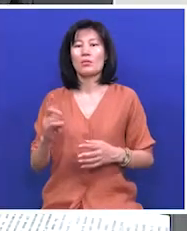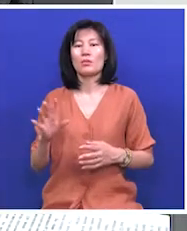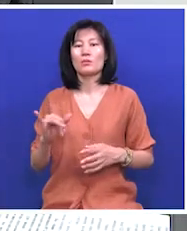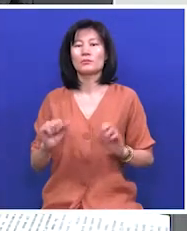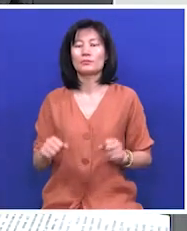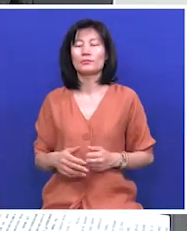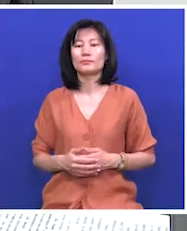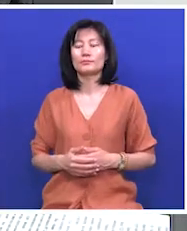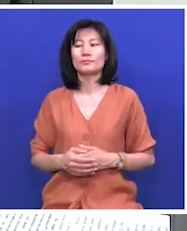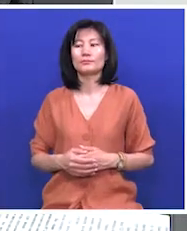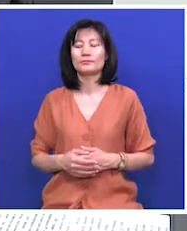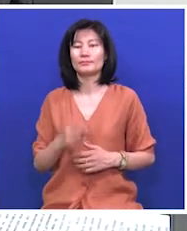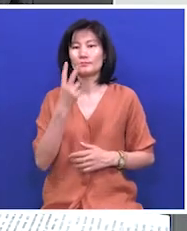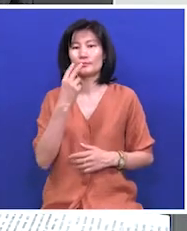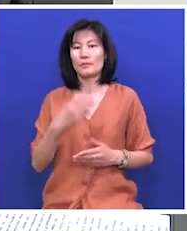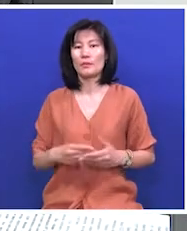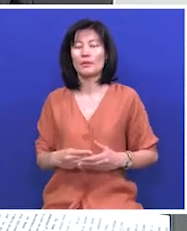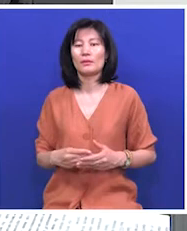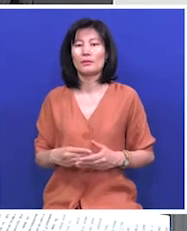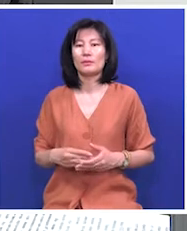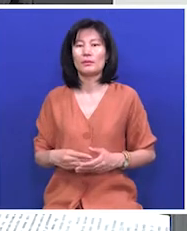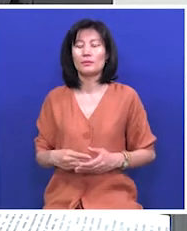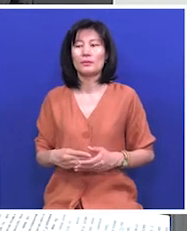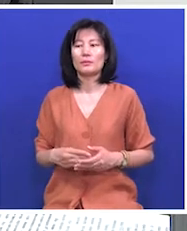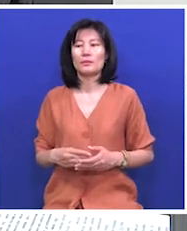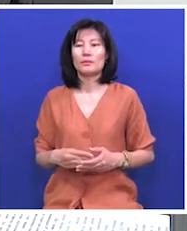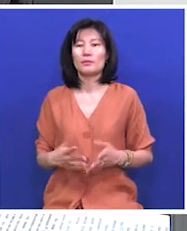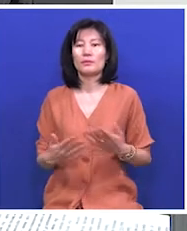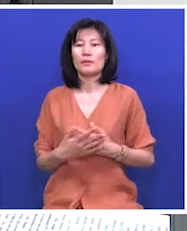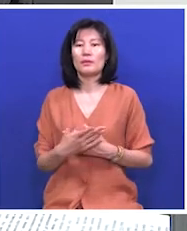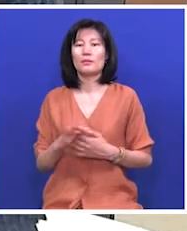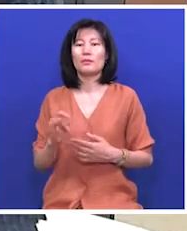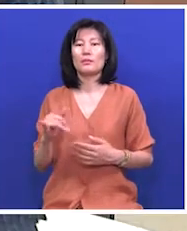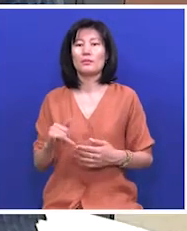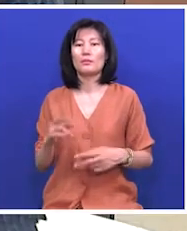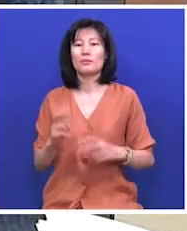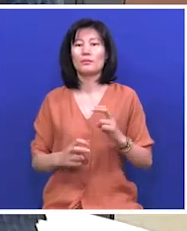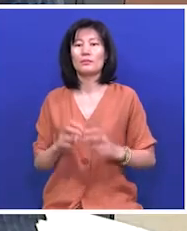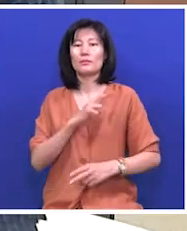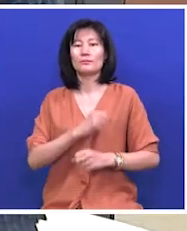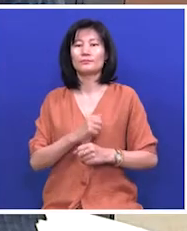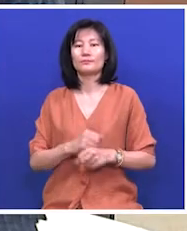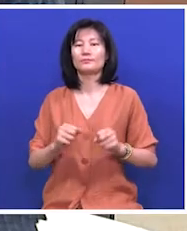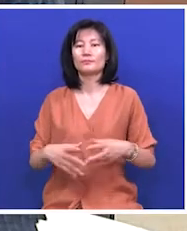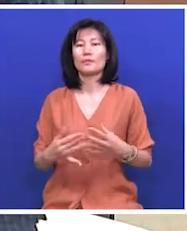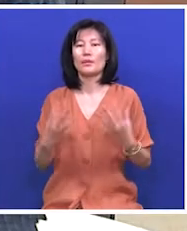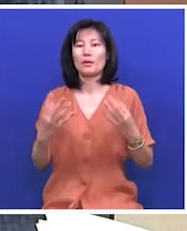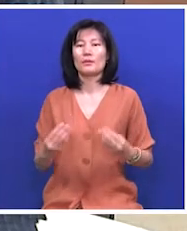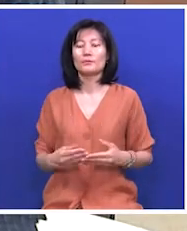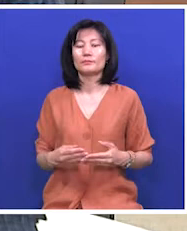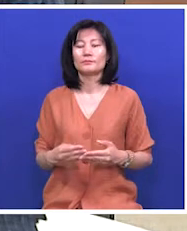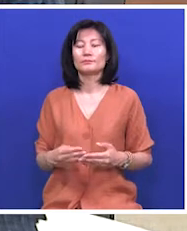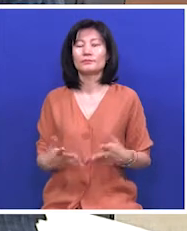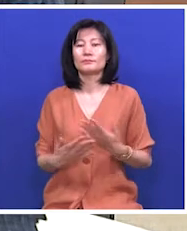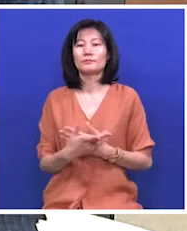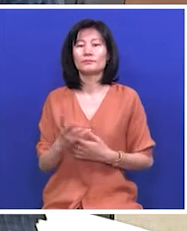аудандарда орналасқан кішігірім мына қайта өңдеу цехтары жұмыс жасап жатыр. Қазіргі